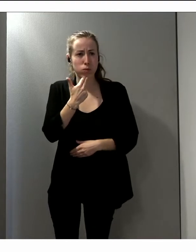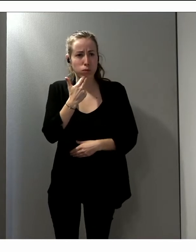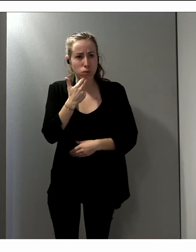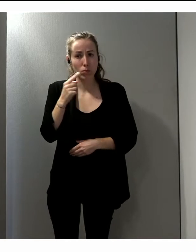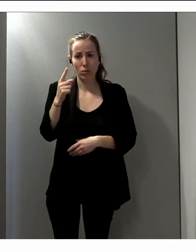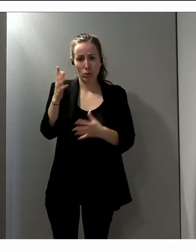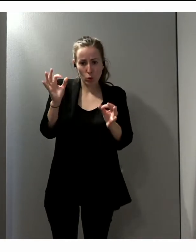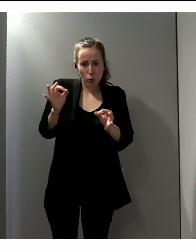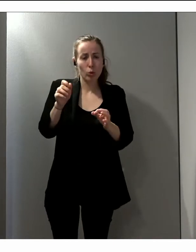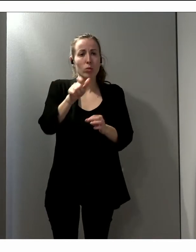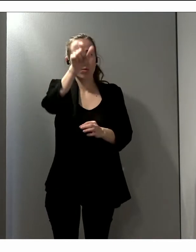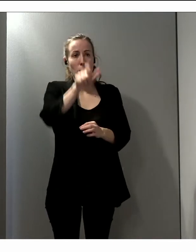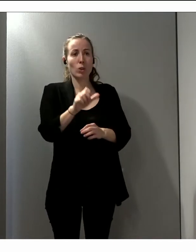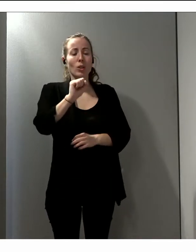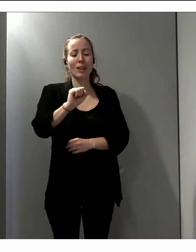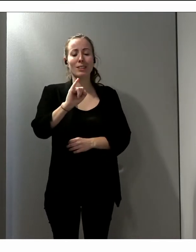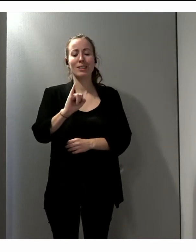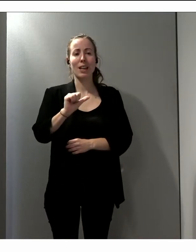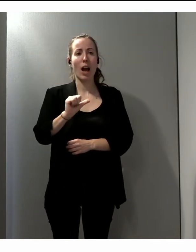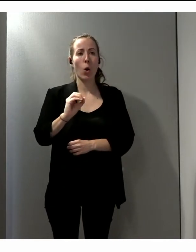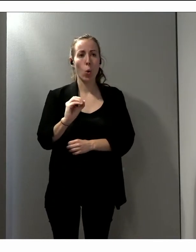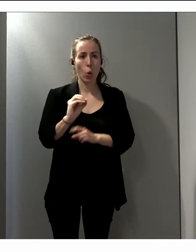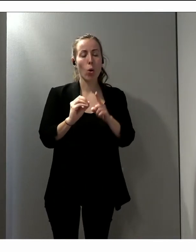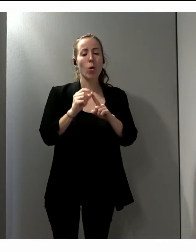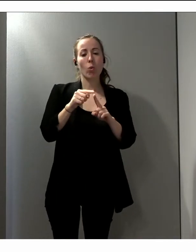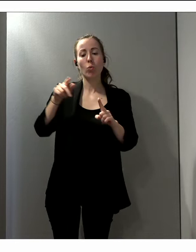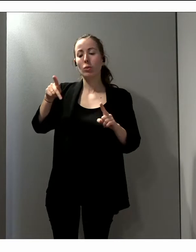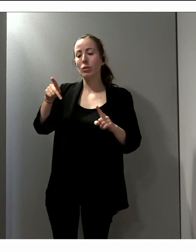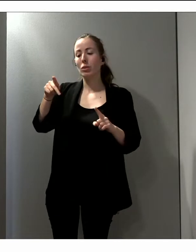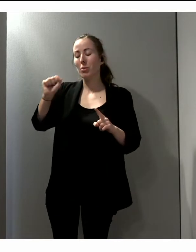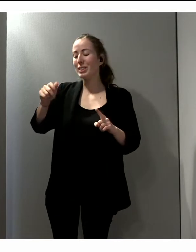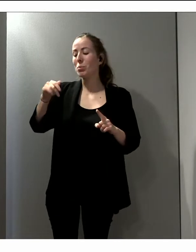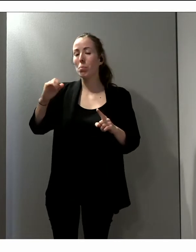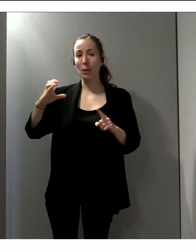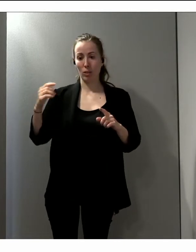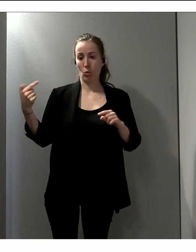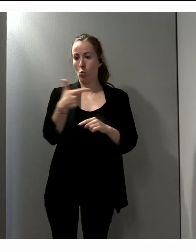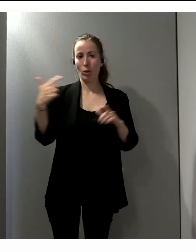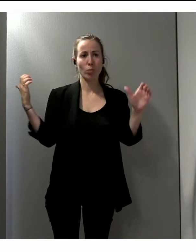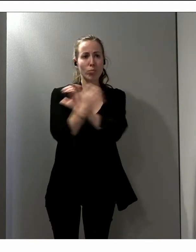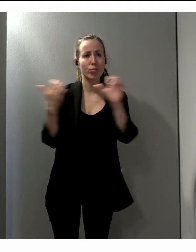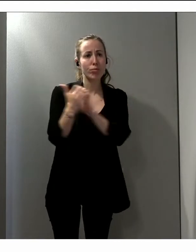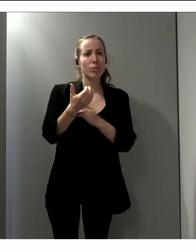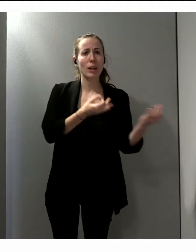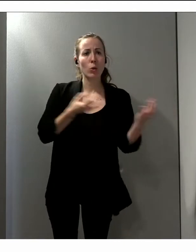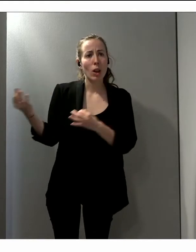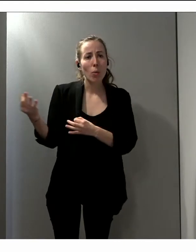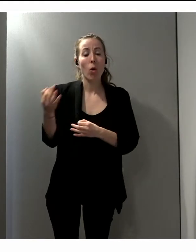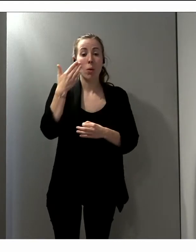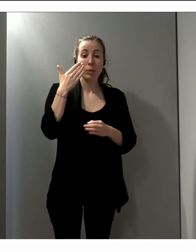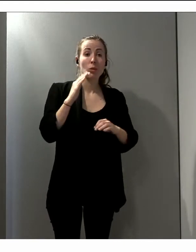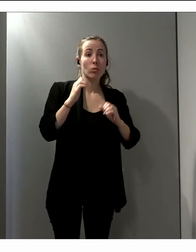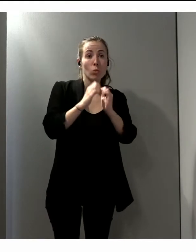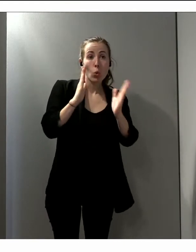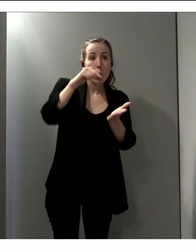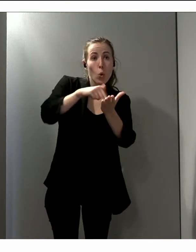Le correspondant du SIAO et le directeur du SPIC concerné échangent régulièrement, et des placements dans des structures d'hébergement